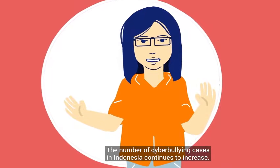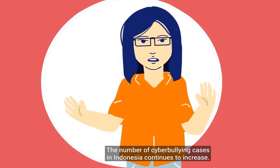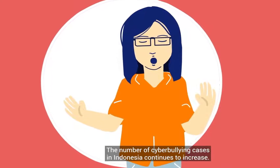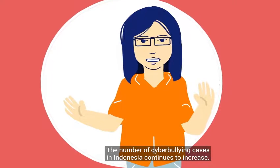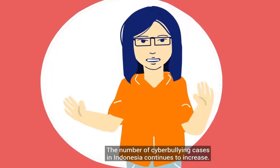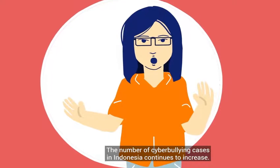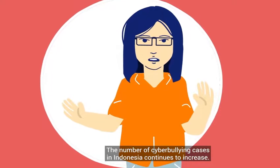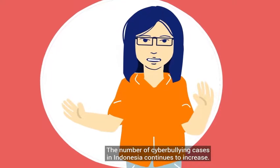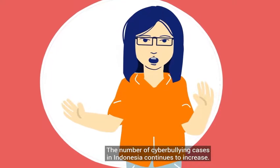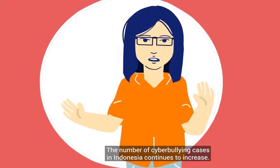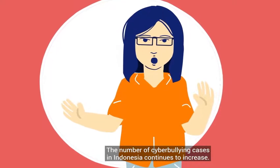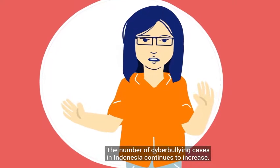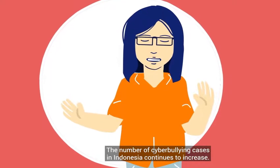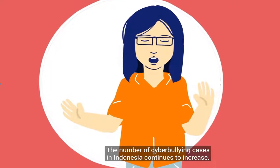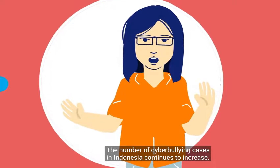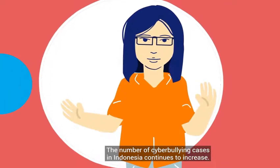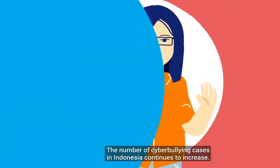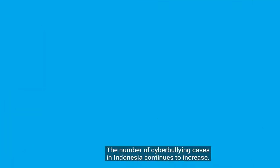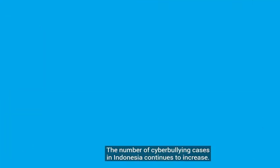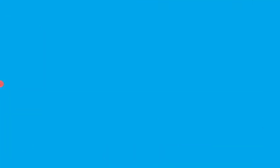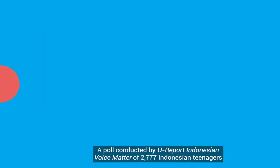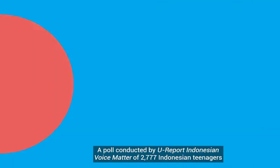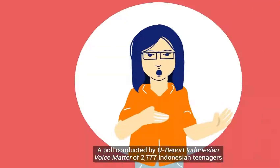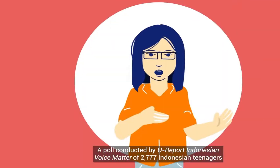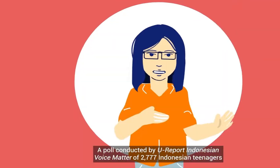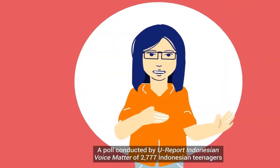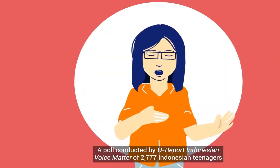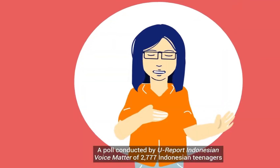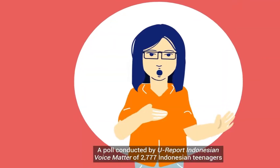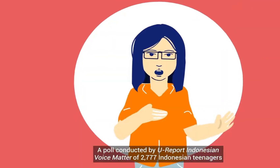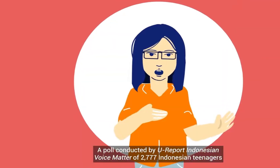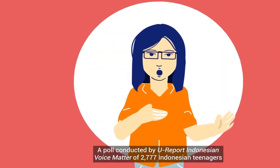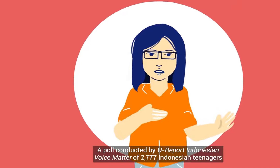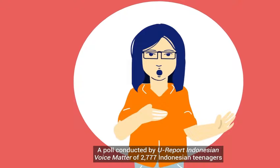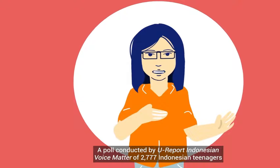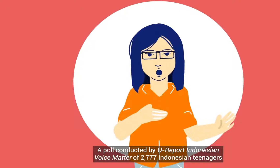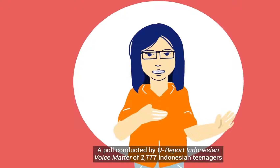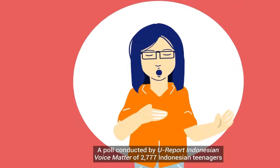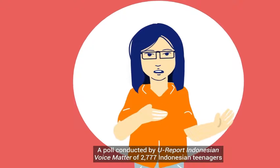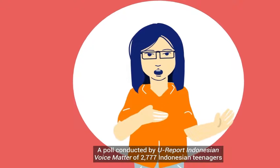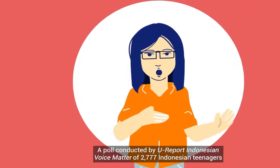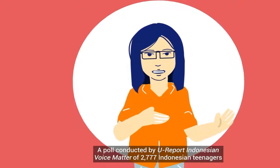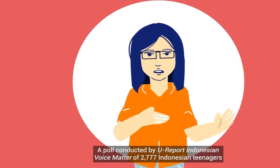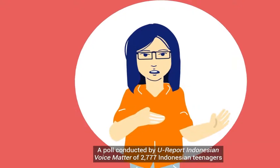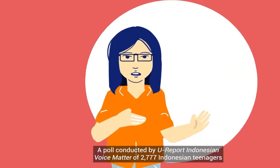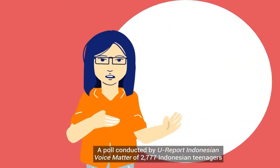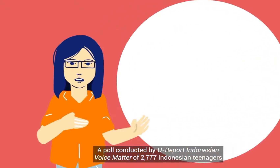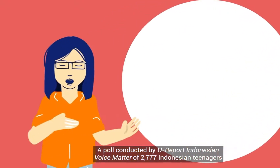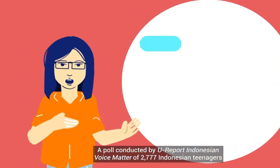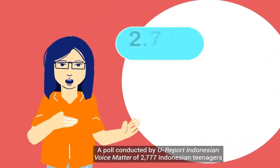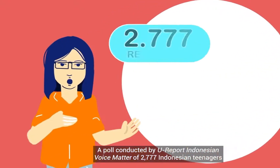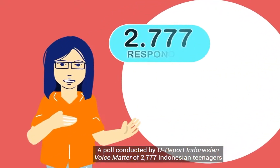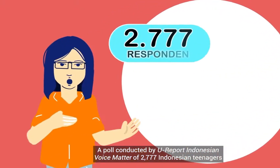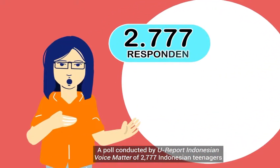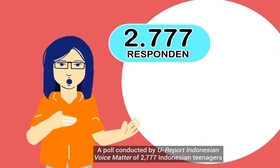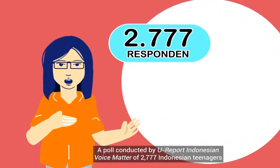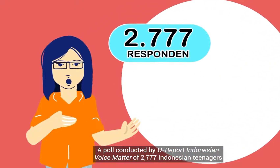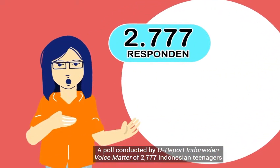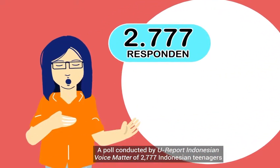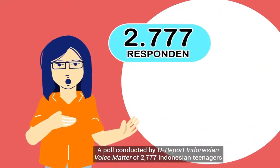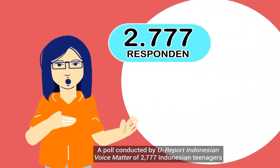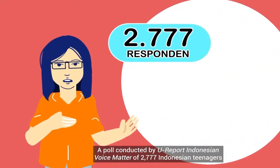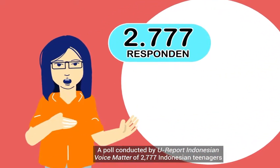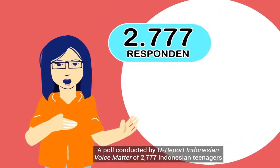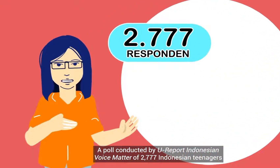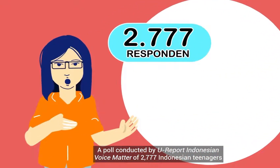kasus cyberbullying di Indonesia terus meningkat. Sebuah polling yang dilakukan oleh You Report Indonesia Voice Matter terhadap